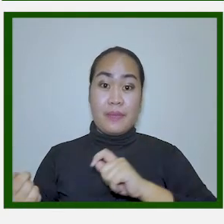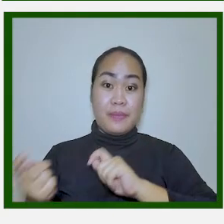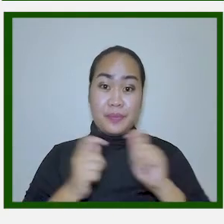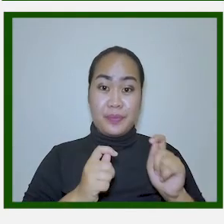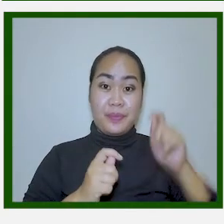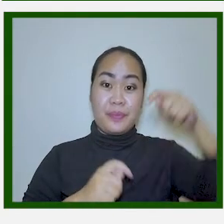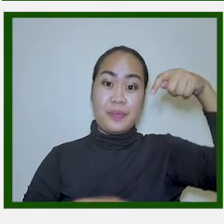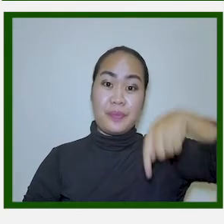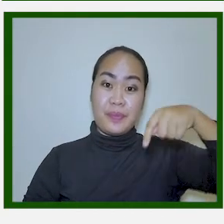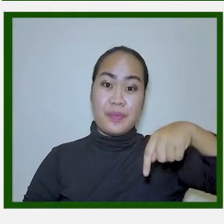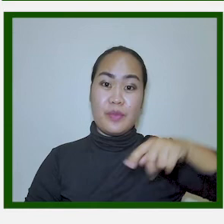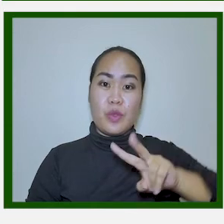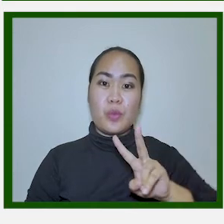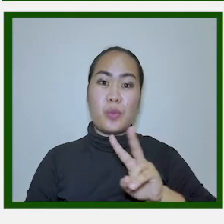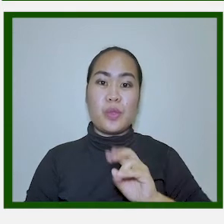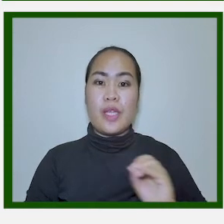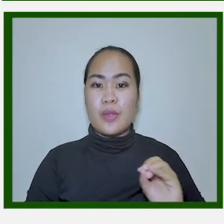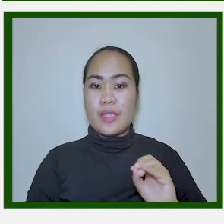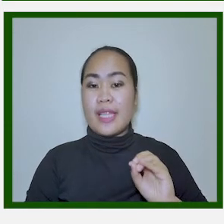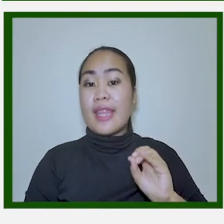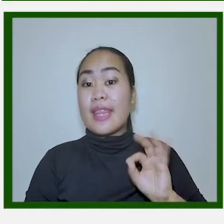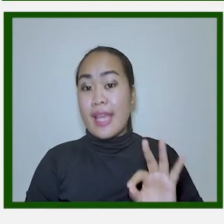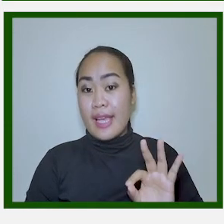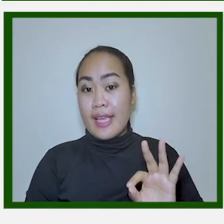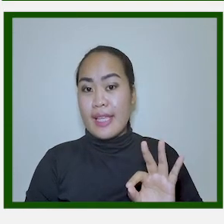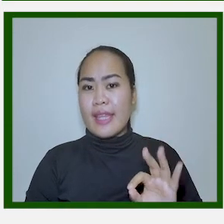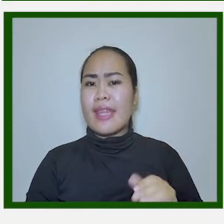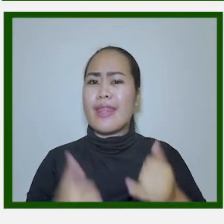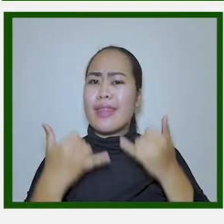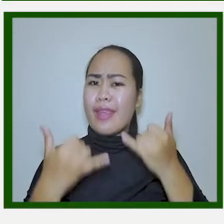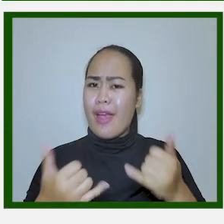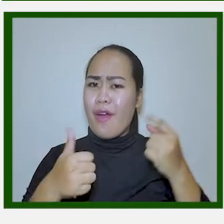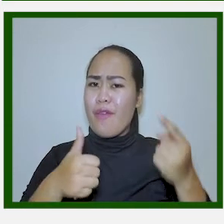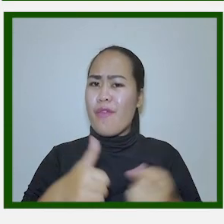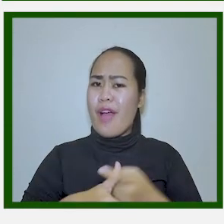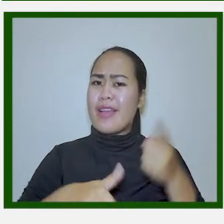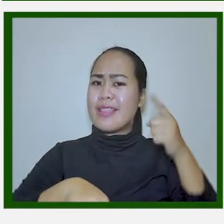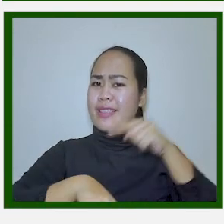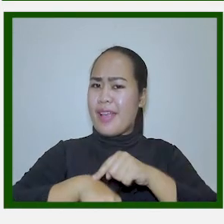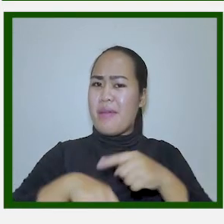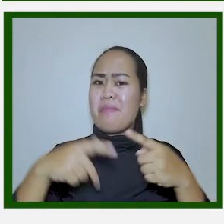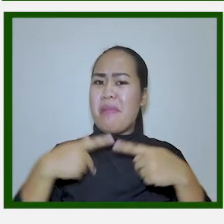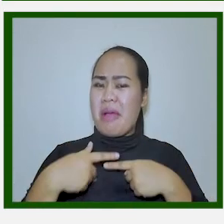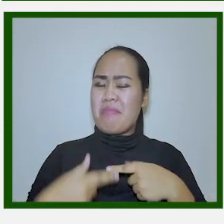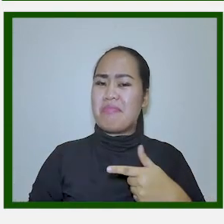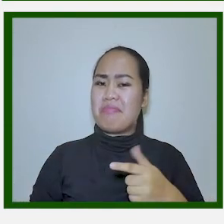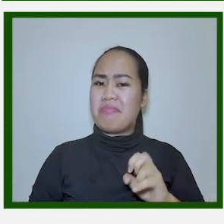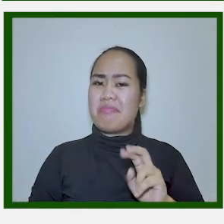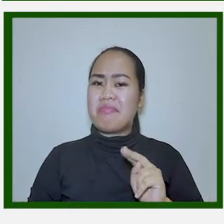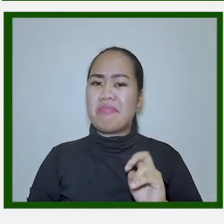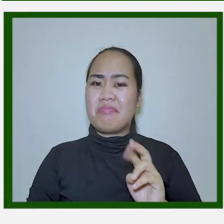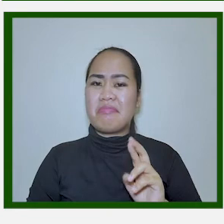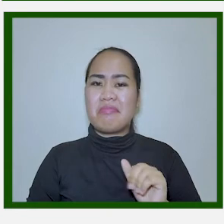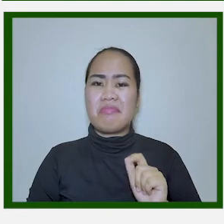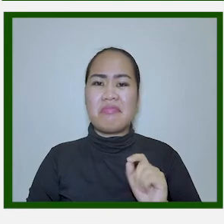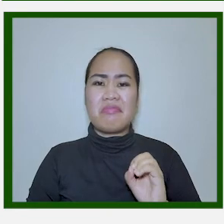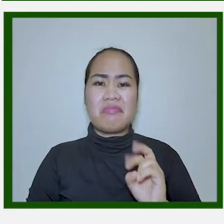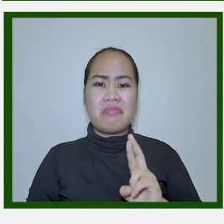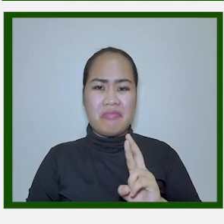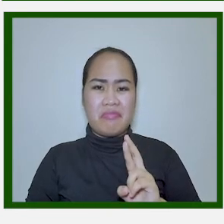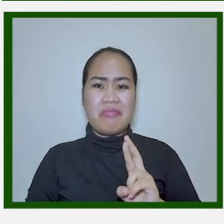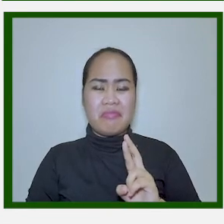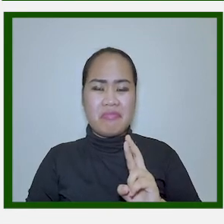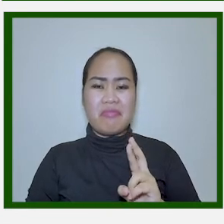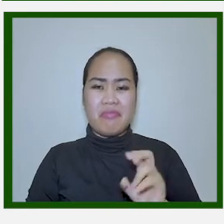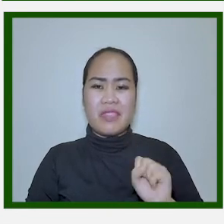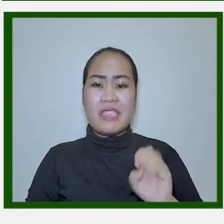noong 2009, no, ngayon lamang po, sa kauna-unahang pagkakataon na nagkaroon ng genset, no, or generator